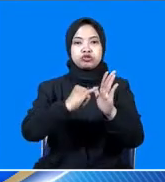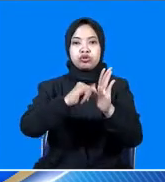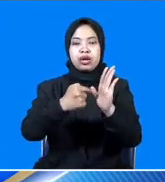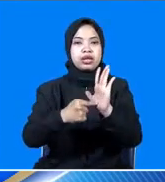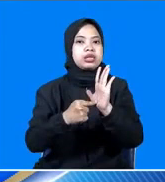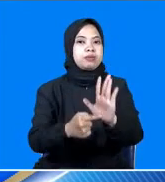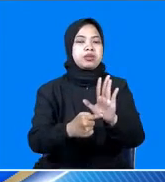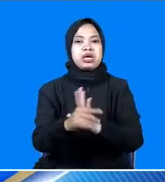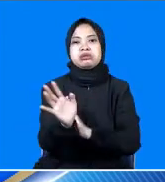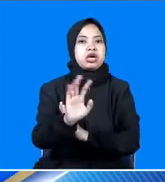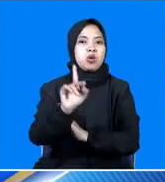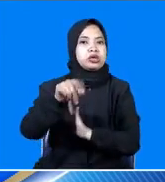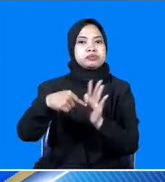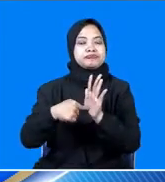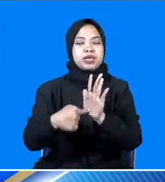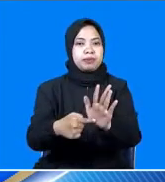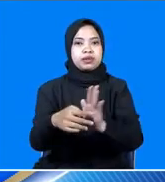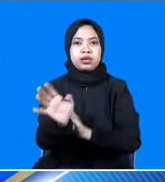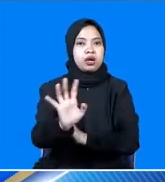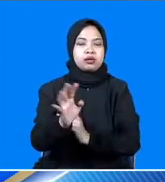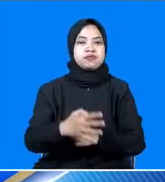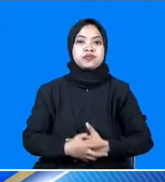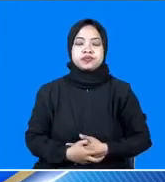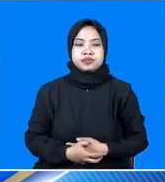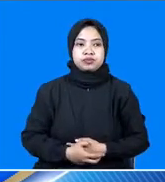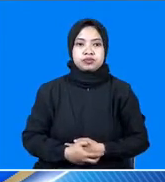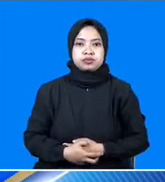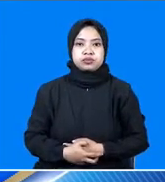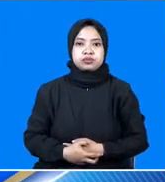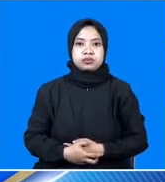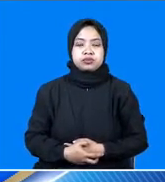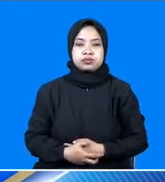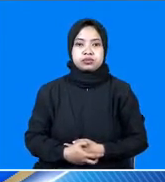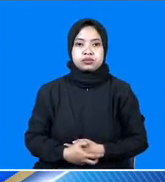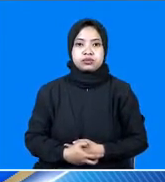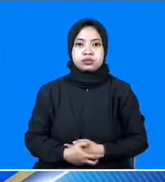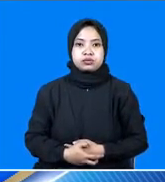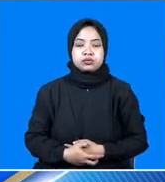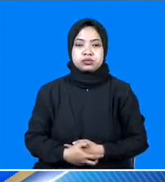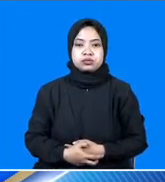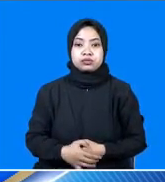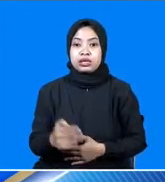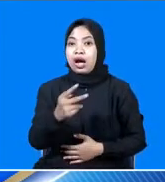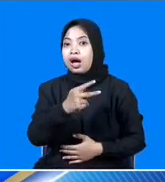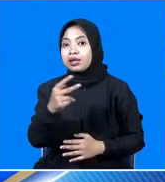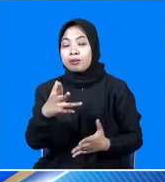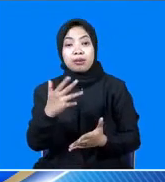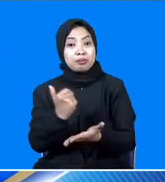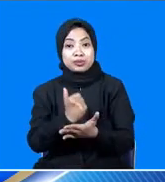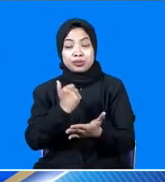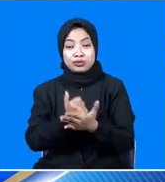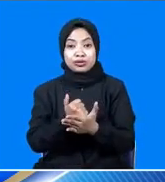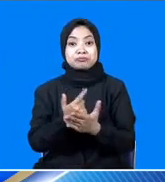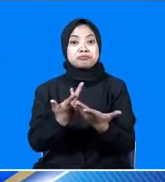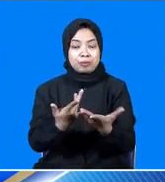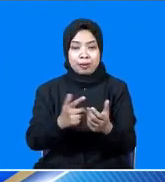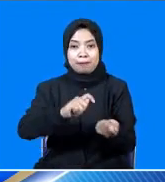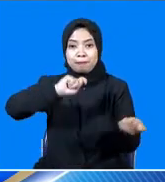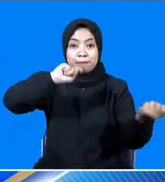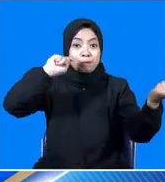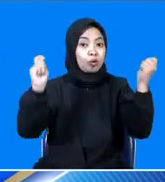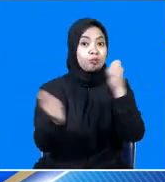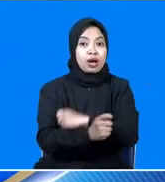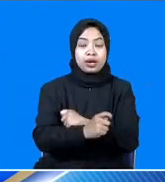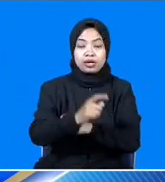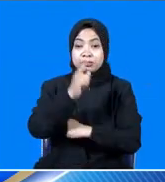jurnal tidak lagi di wajib diterbitkan di jurnal jadi ini benar-benar transformasi yang